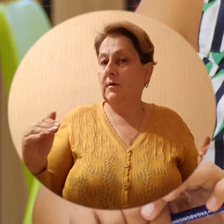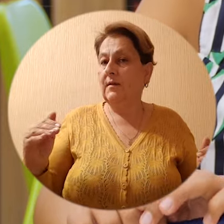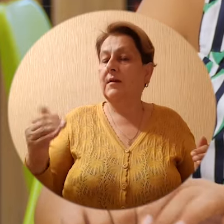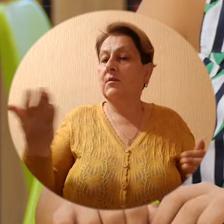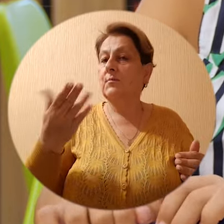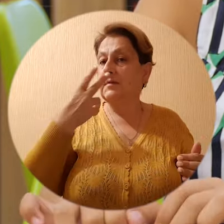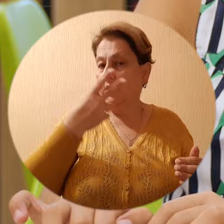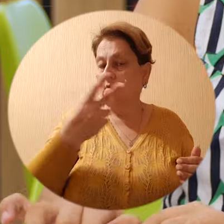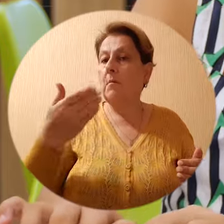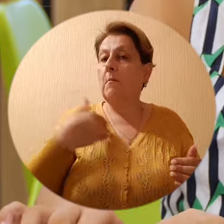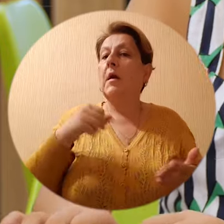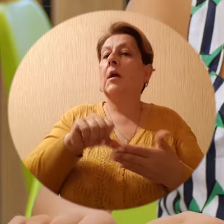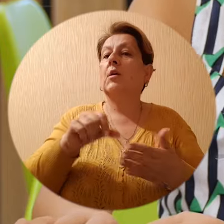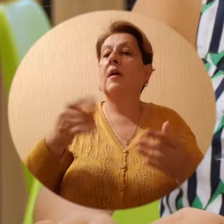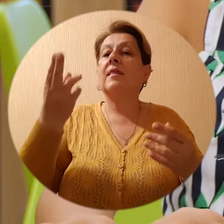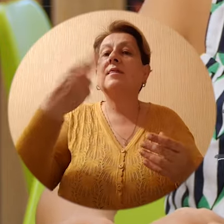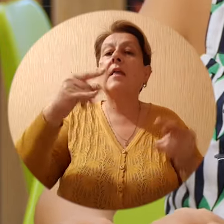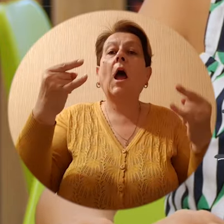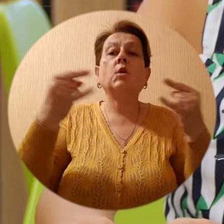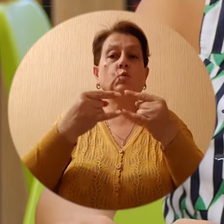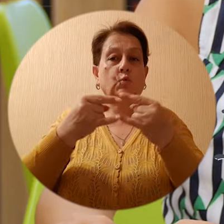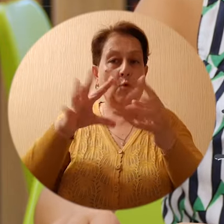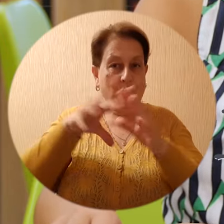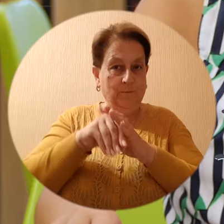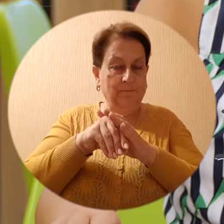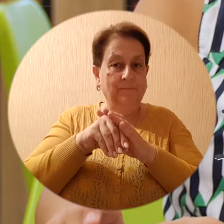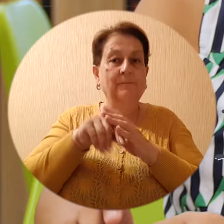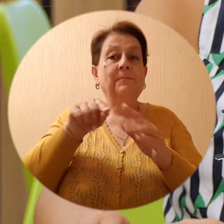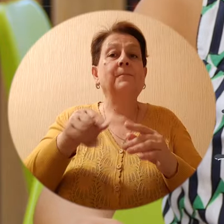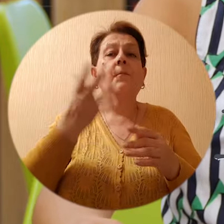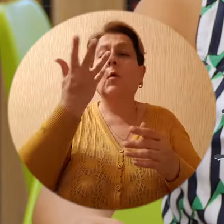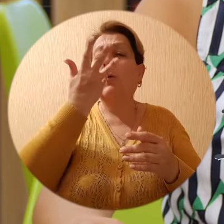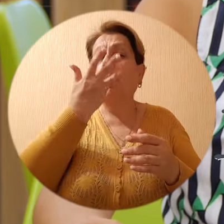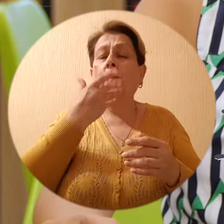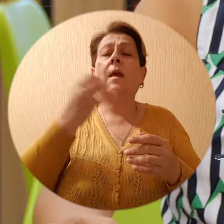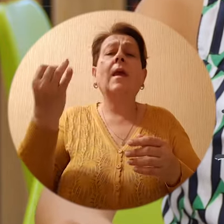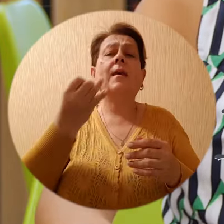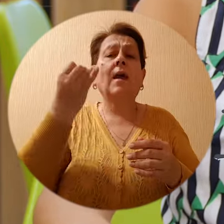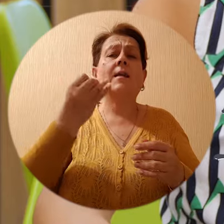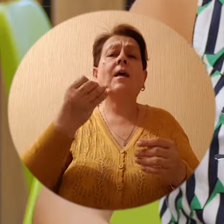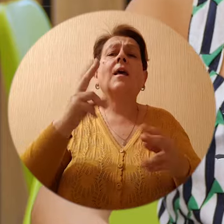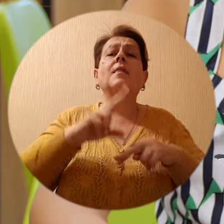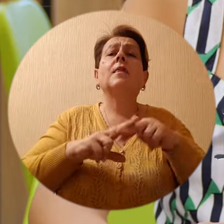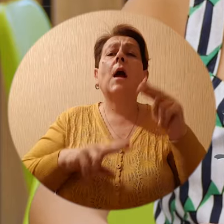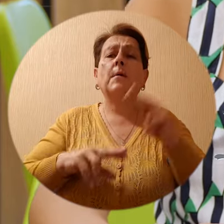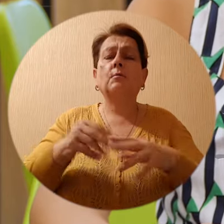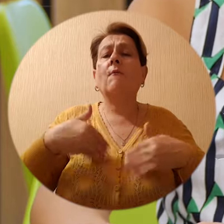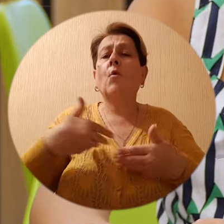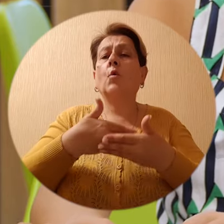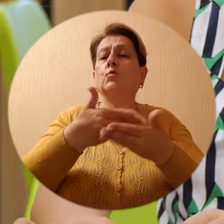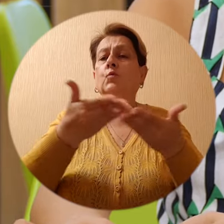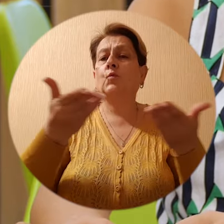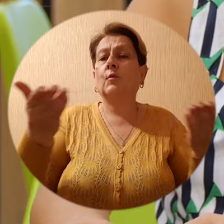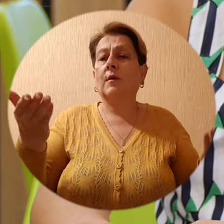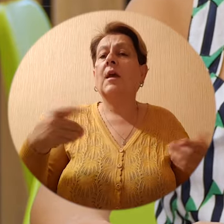փոքրիկներ, ինչպես տեսնում եք, մենք գտնվում ենք Դանիելյան Art Studio-ում, այս գունեղ և հեքիաթային տրամադրությամբ ողջունում